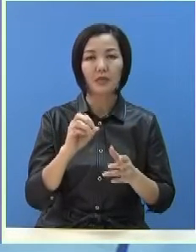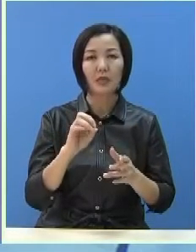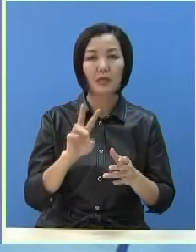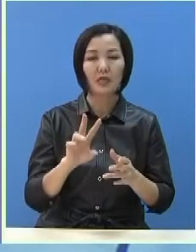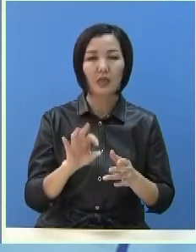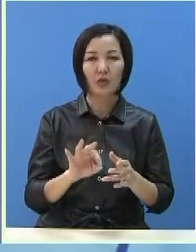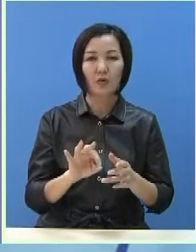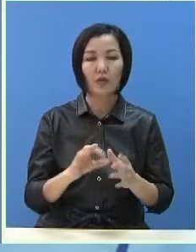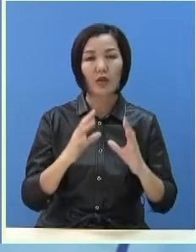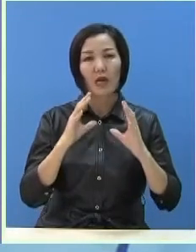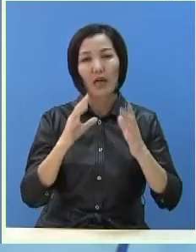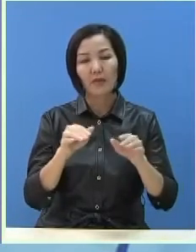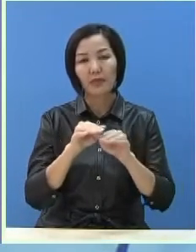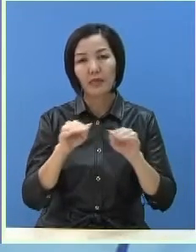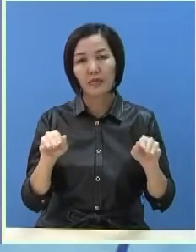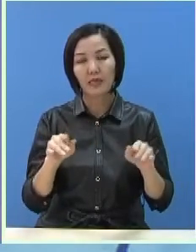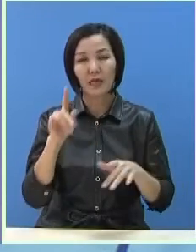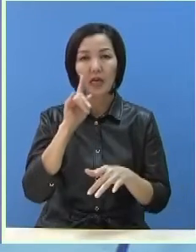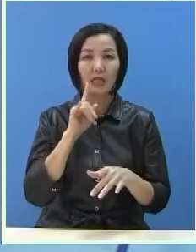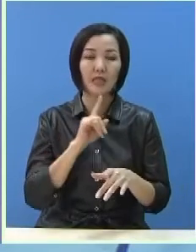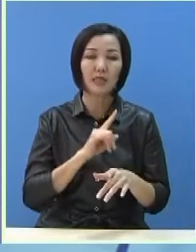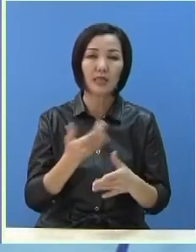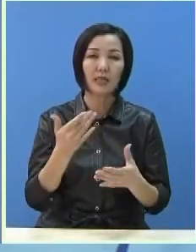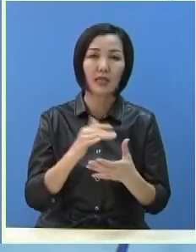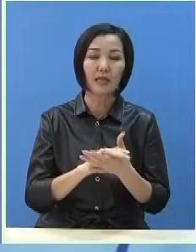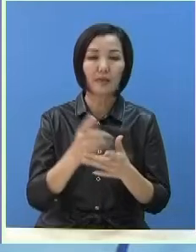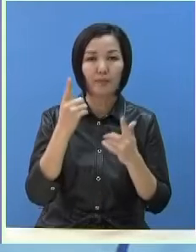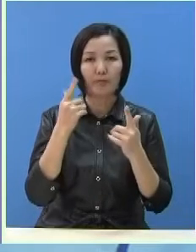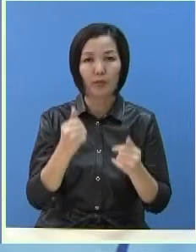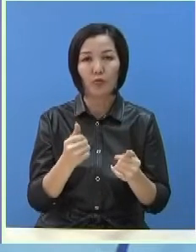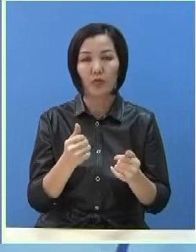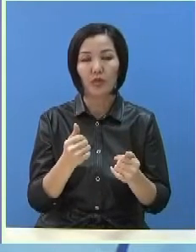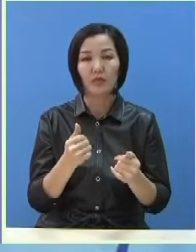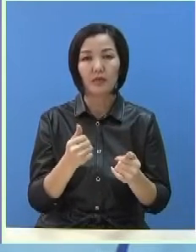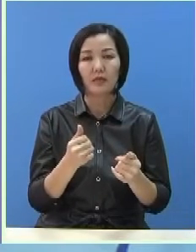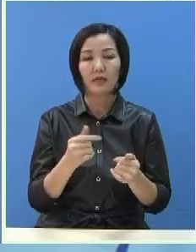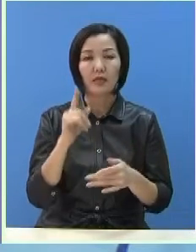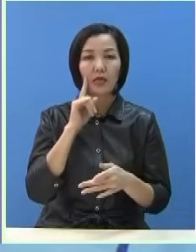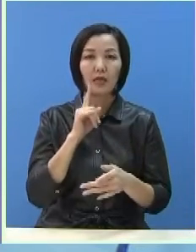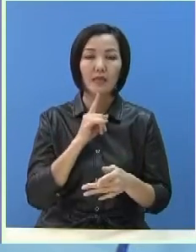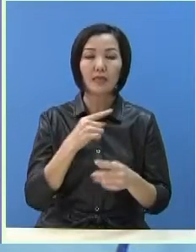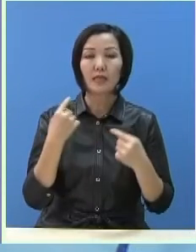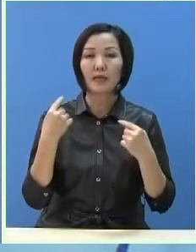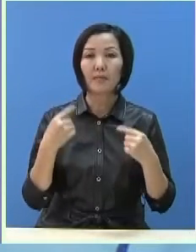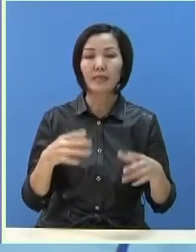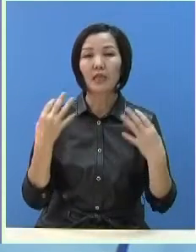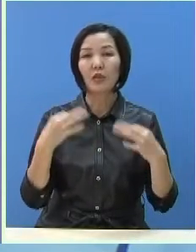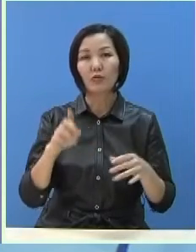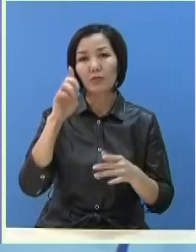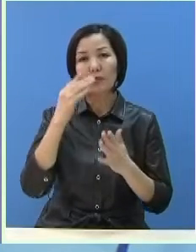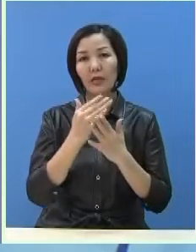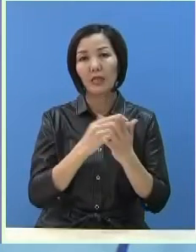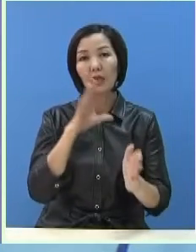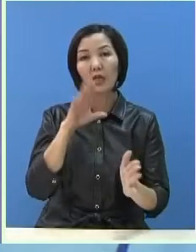геосаясатта, әлемдік деңгейде жаңағы Қазақстанның жаңағы танылуында, Қазақстанның басқа тәуелсіз мемлекеттермен